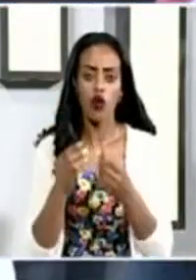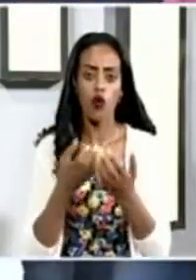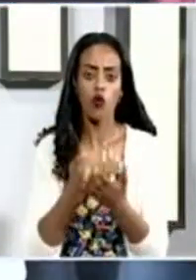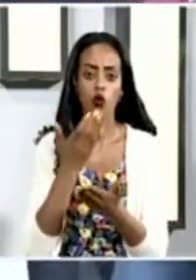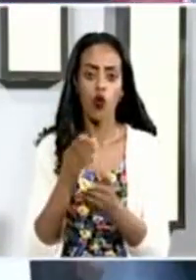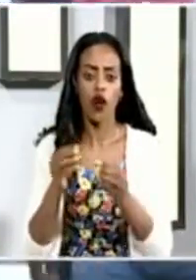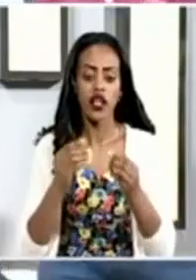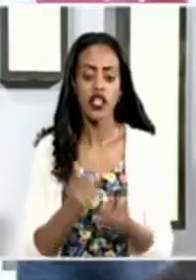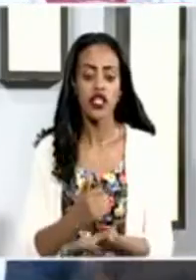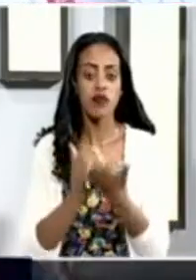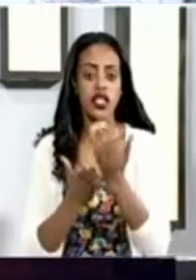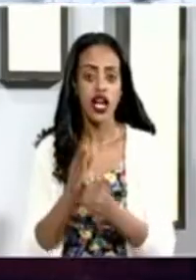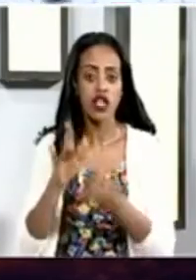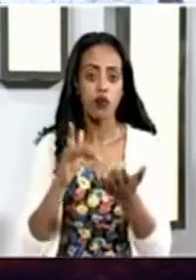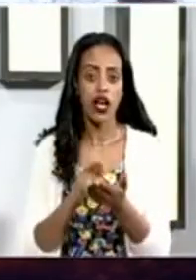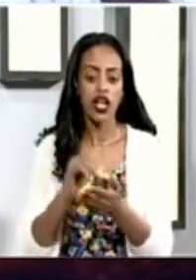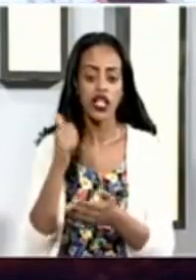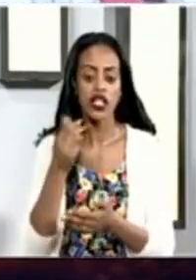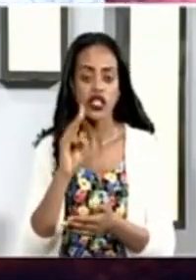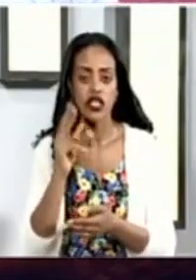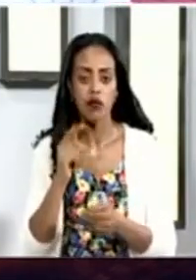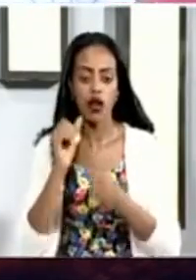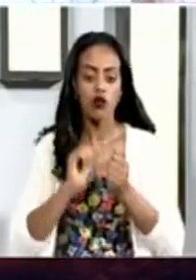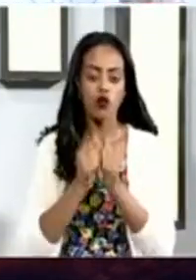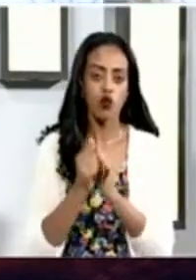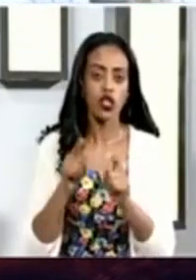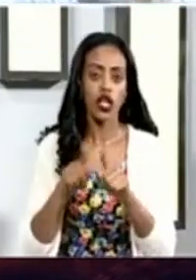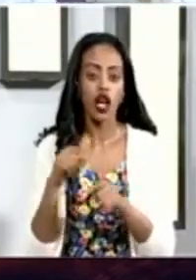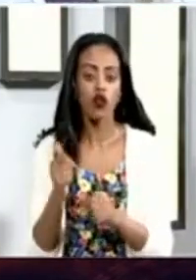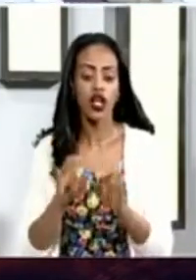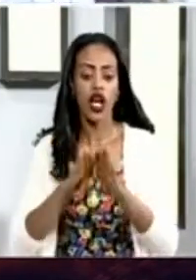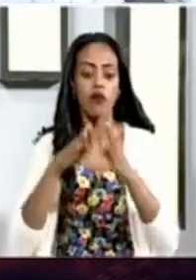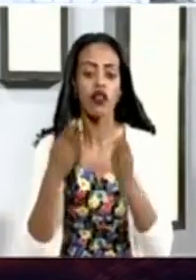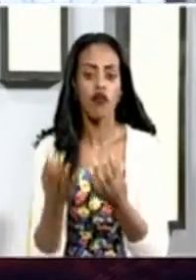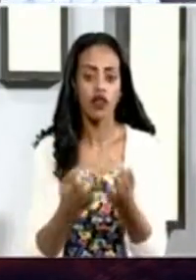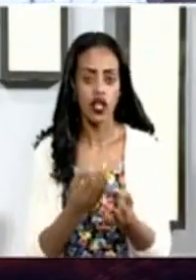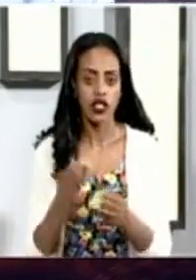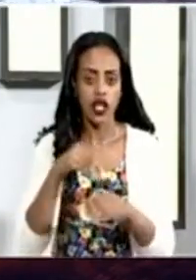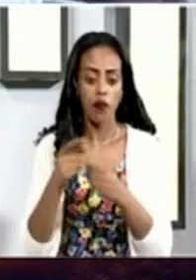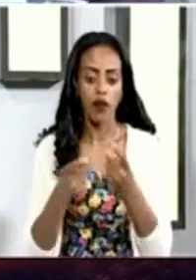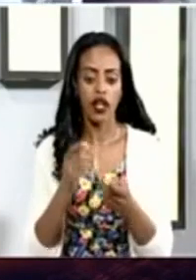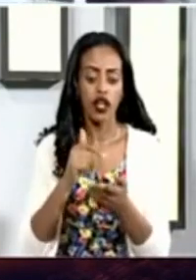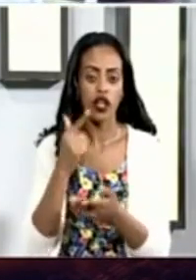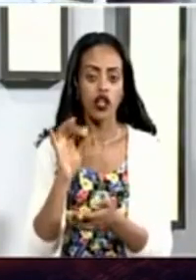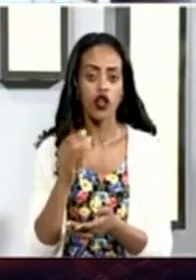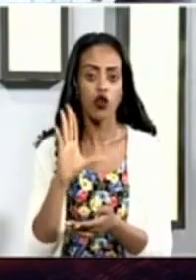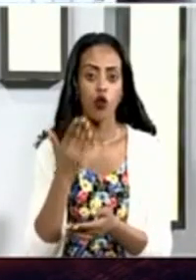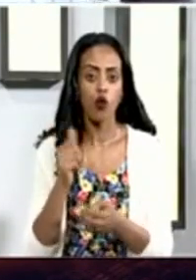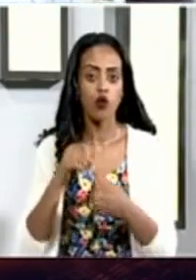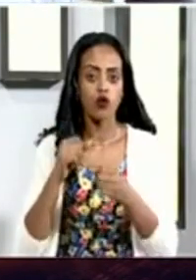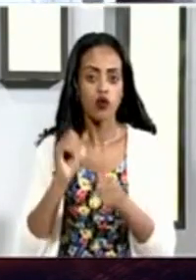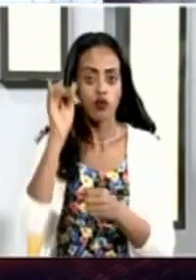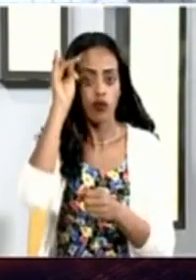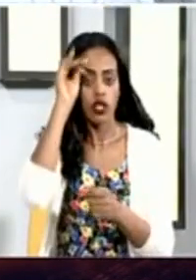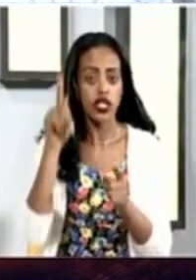نغقاح زحقزوا ماخلات السينما مزوتر سبورتن كالوتن كم تخفت علاو جيرا اما حدر كتما ليغوس باجاجا دي سانمو